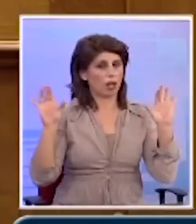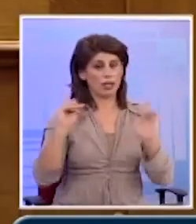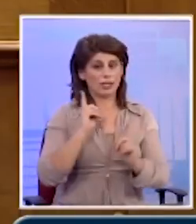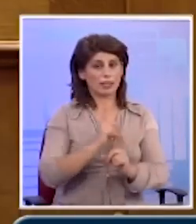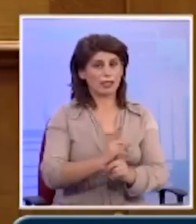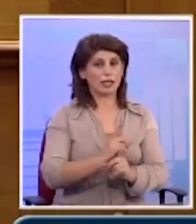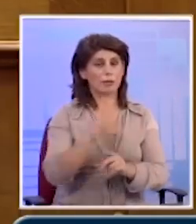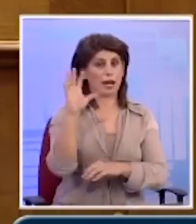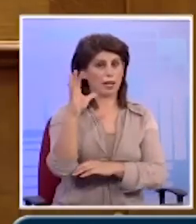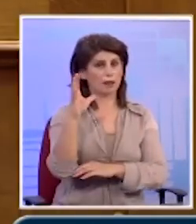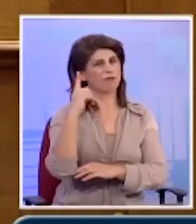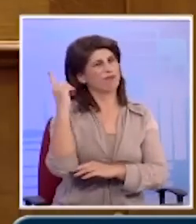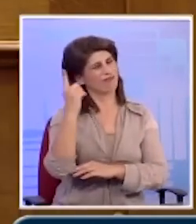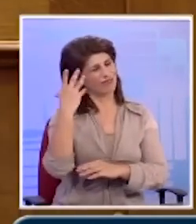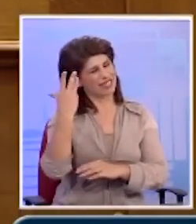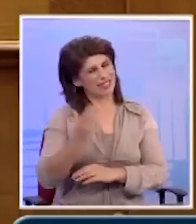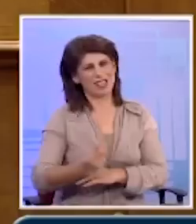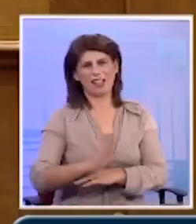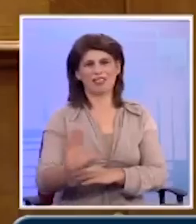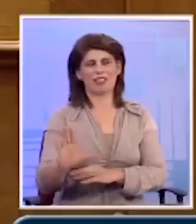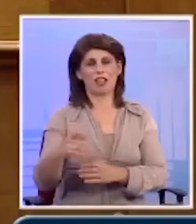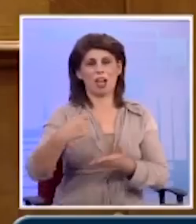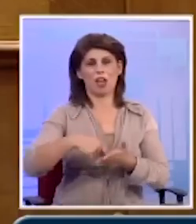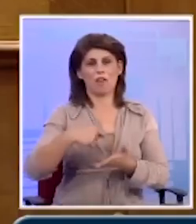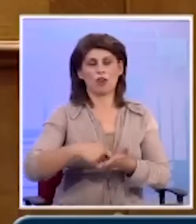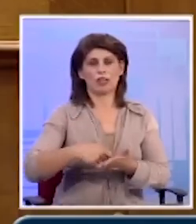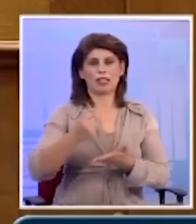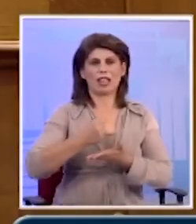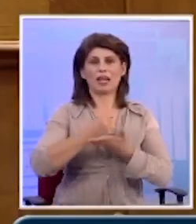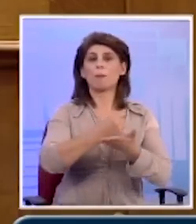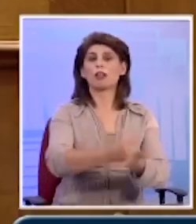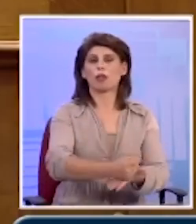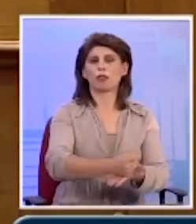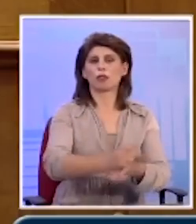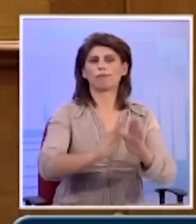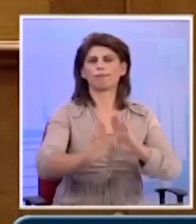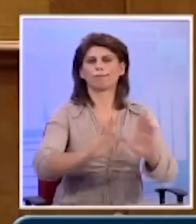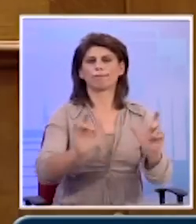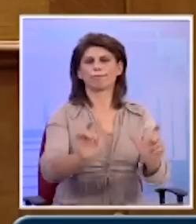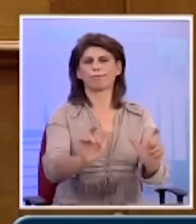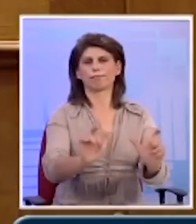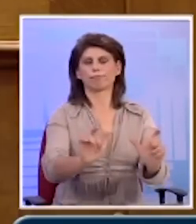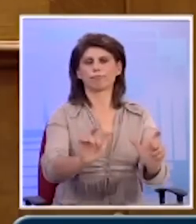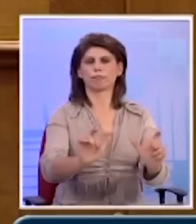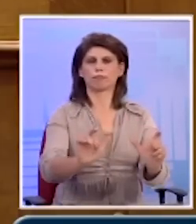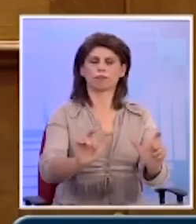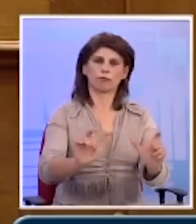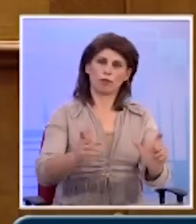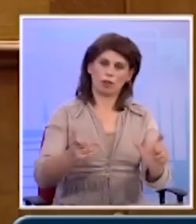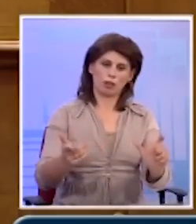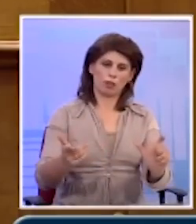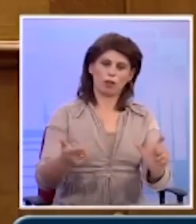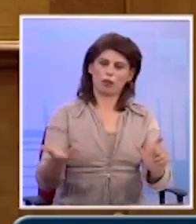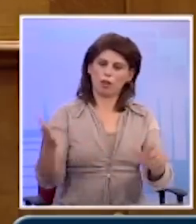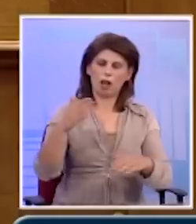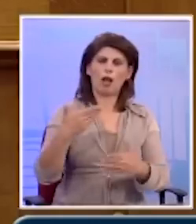Συγκεκριμένα μέσα βέβαια που έχουν συνηθίσει τη φορολογική και χρηματοδοτική ασυλία, εκόμισαν στο τραπέζι